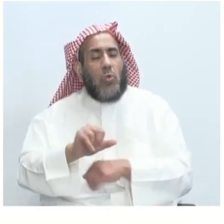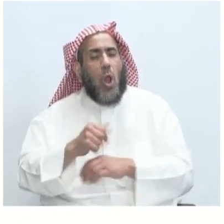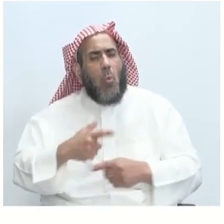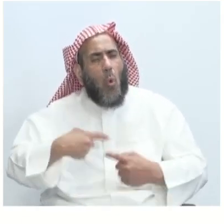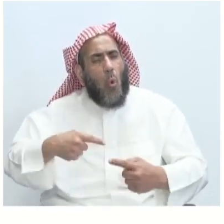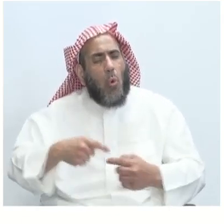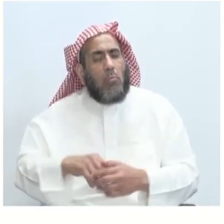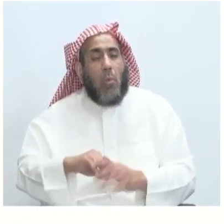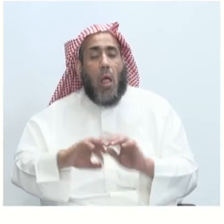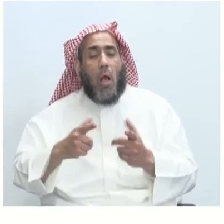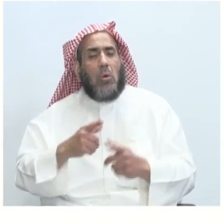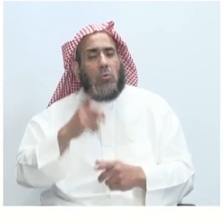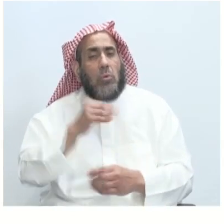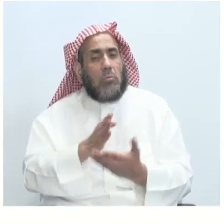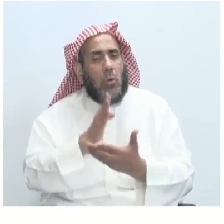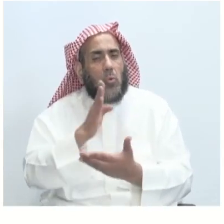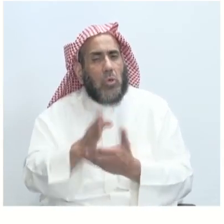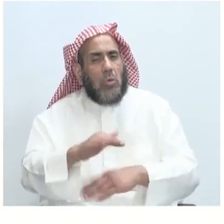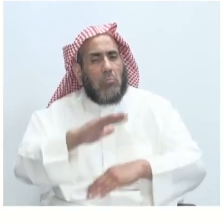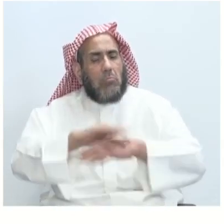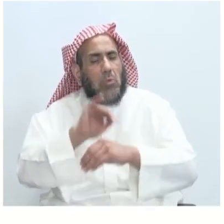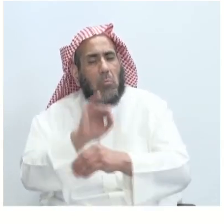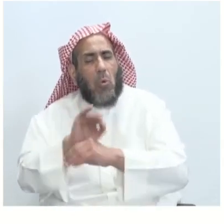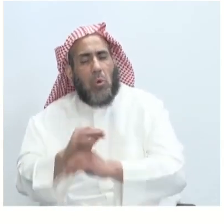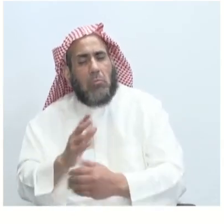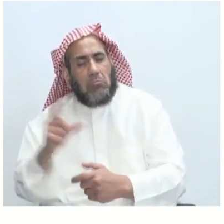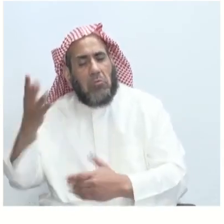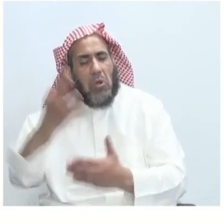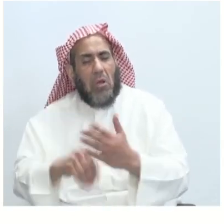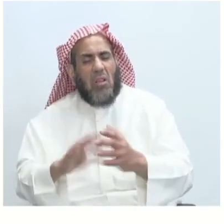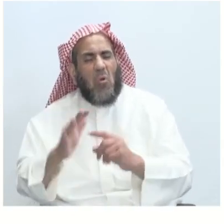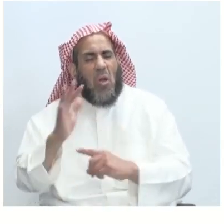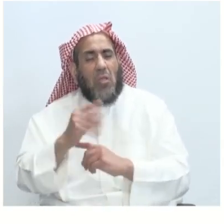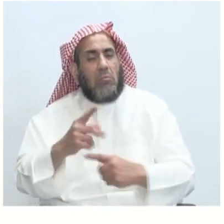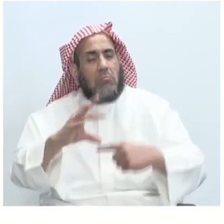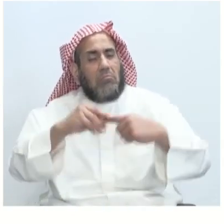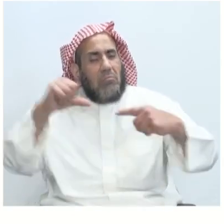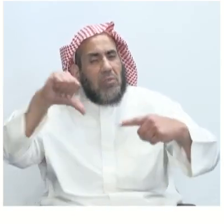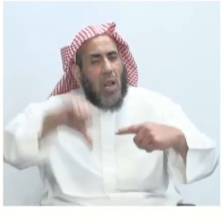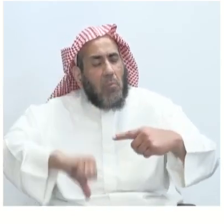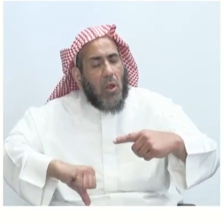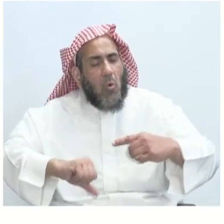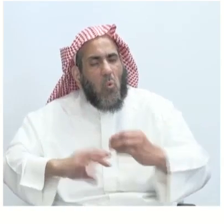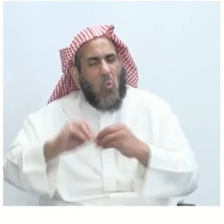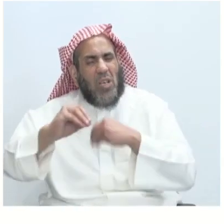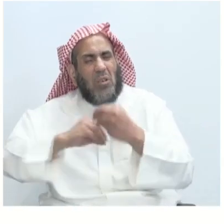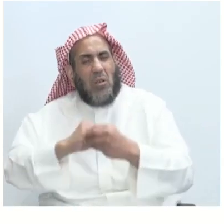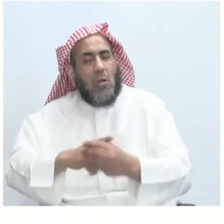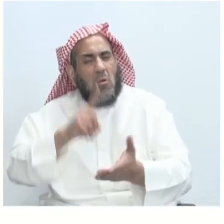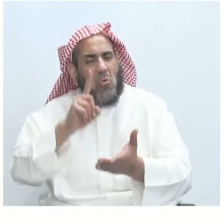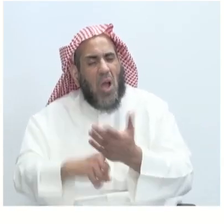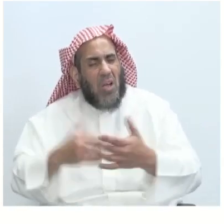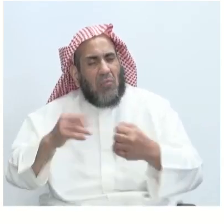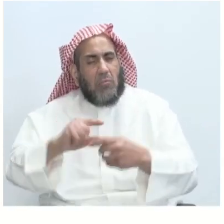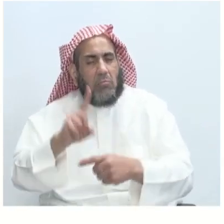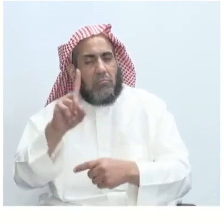الملح ولكن دون اي توجيه تربوي مباشر للدافع قد يؤثر سلب ويجعله يحقق دافعه